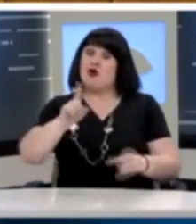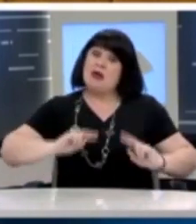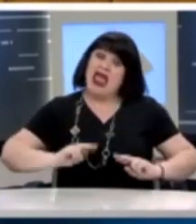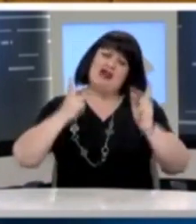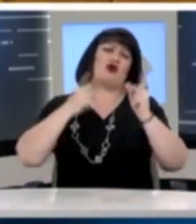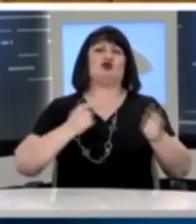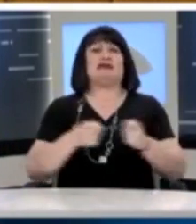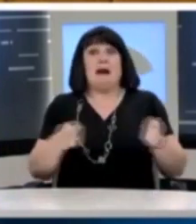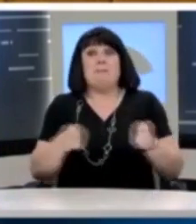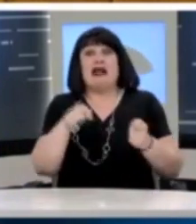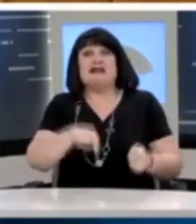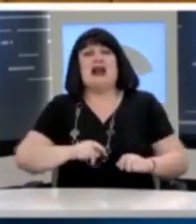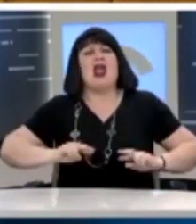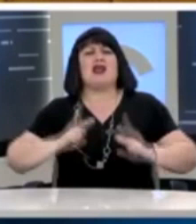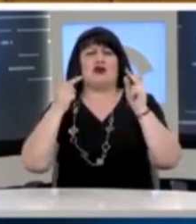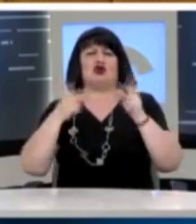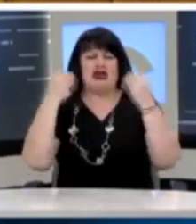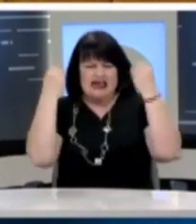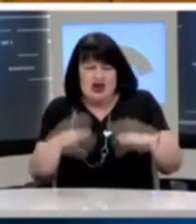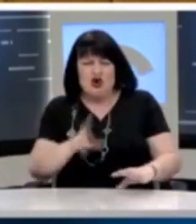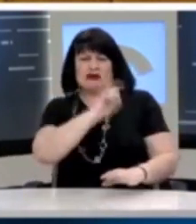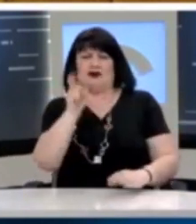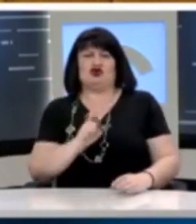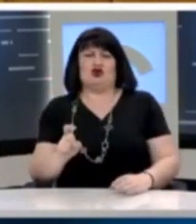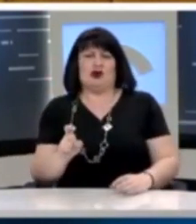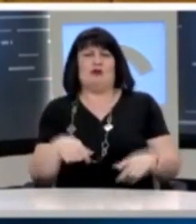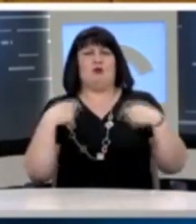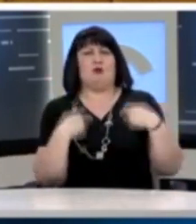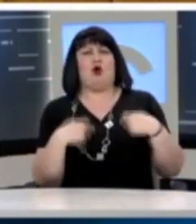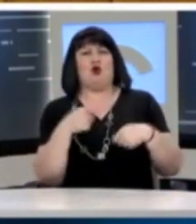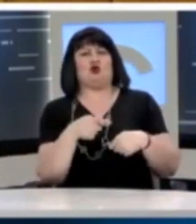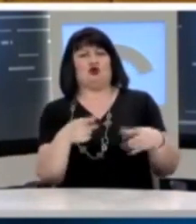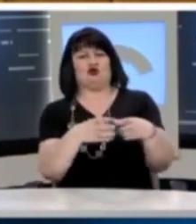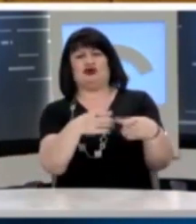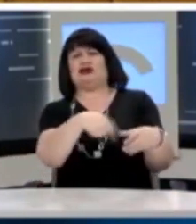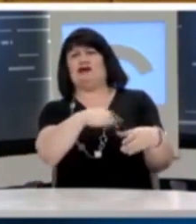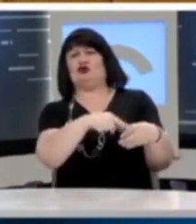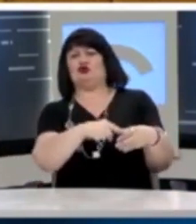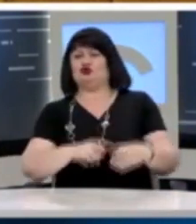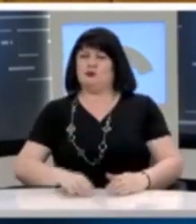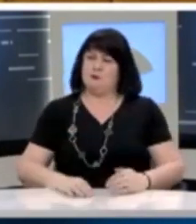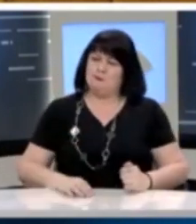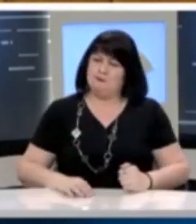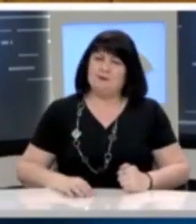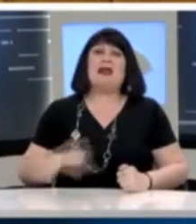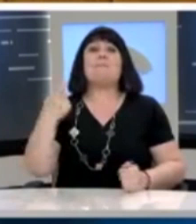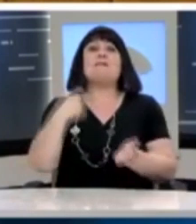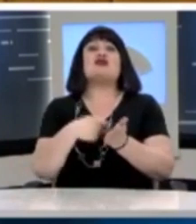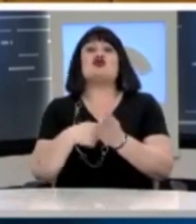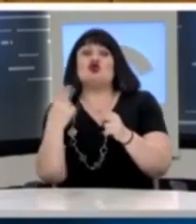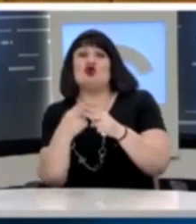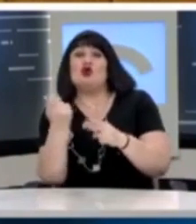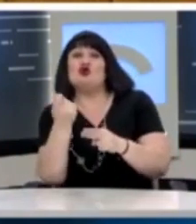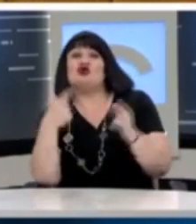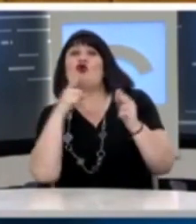τα μέτρα που τον οδηγούν να ζει χειρότερα, ενώ ο πλούτος που παράγεται είναι μεγαλύτερος. Η αγοραστική αξία του μισθού είναι